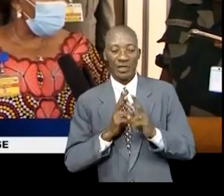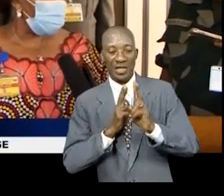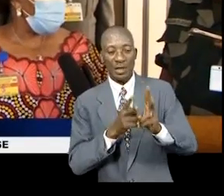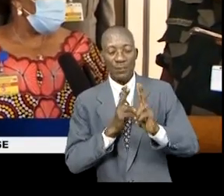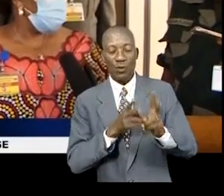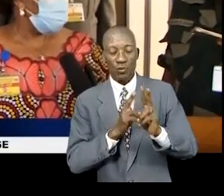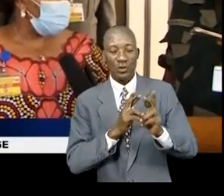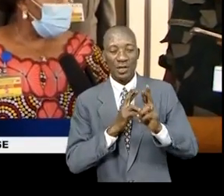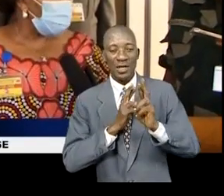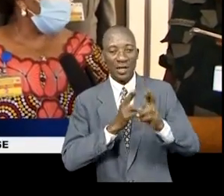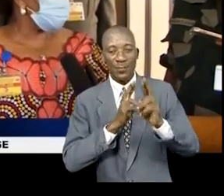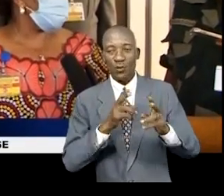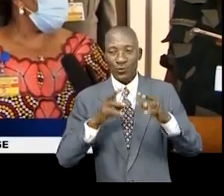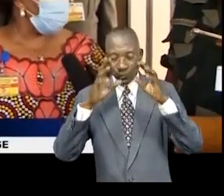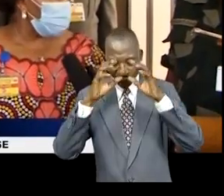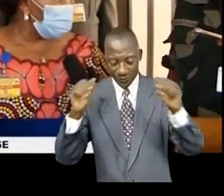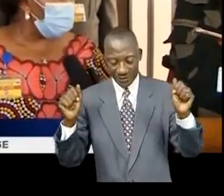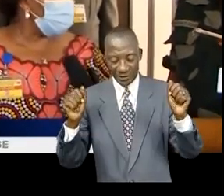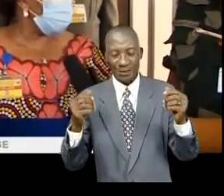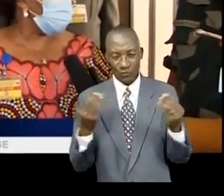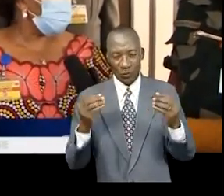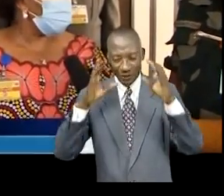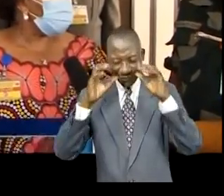République, qui est commandant suprême de FARDC.